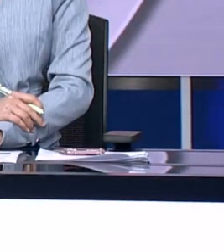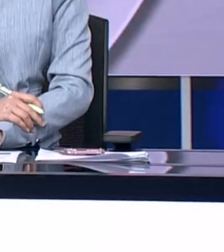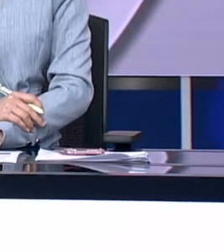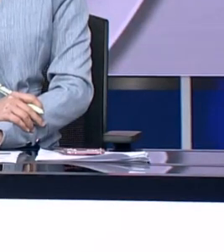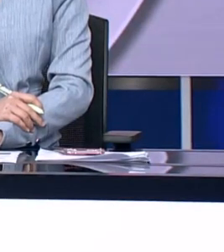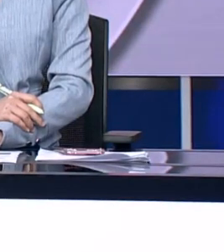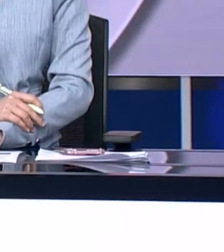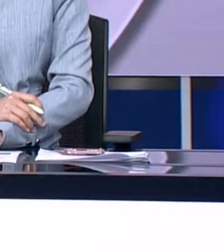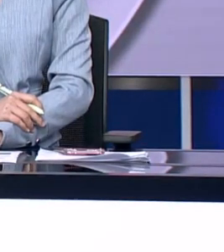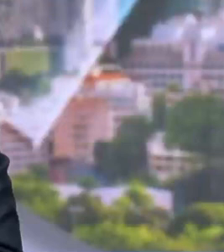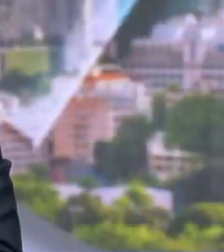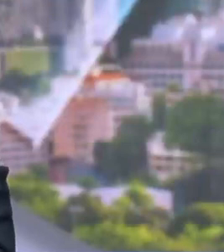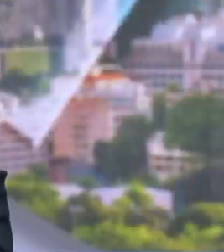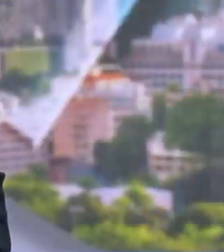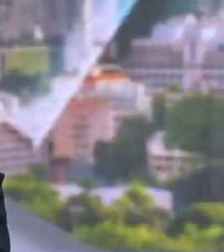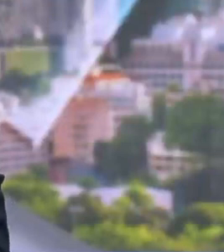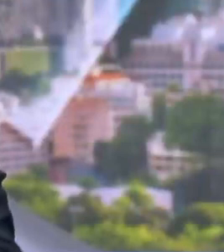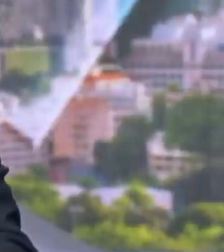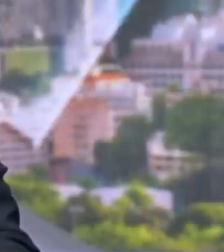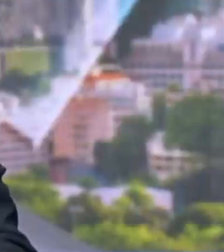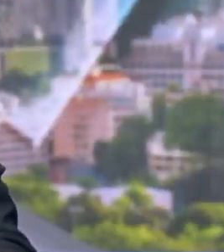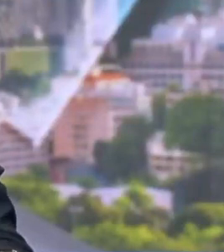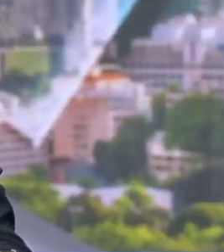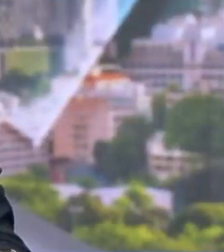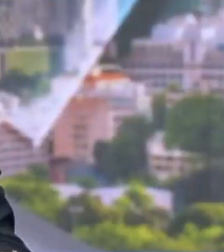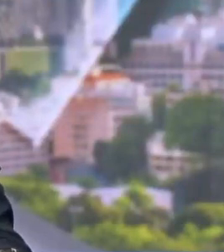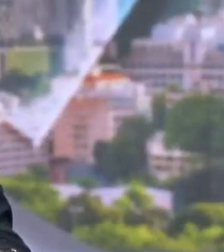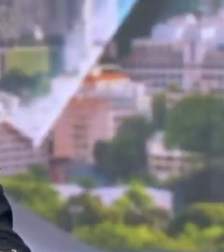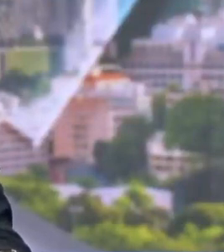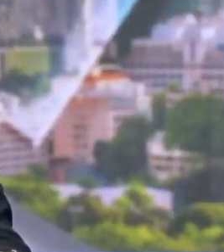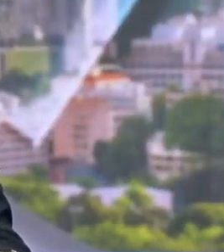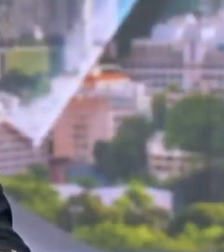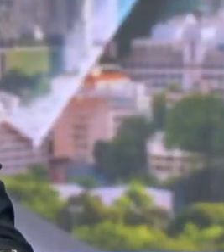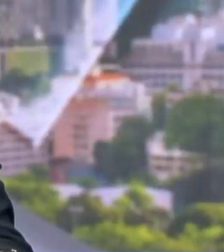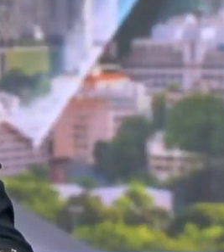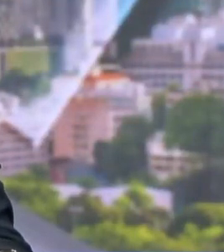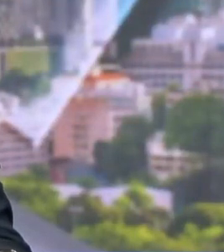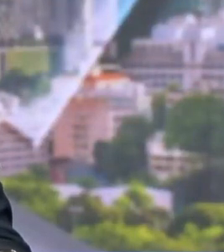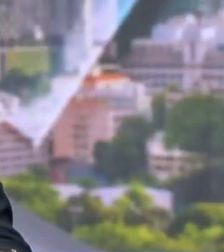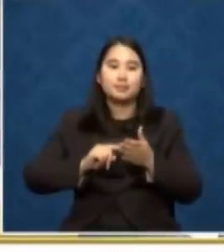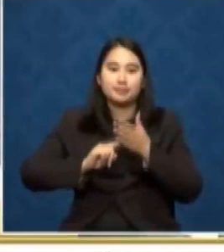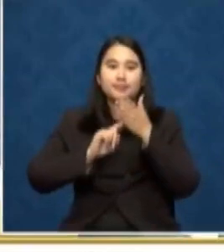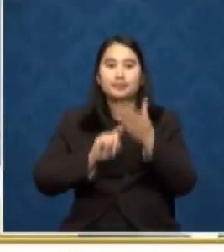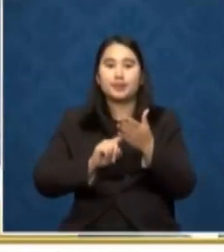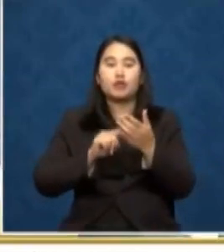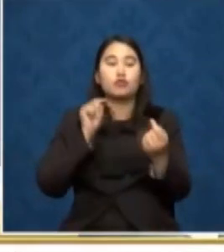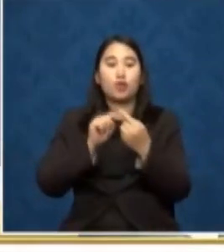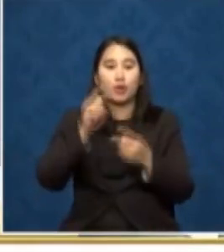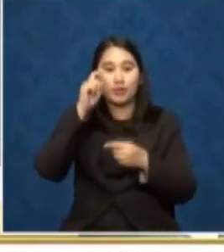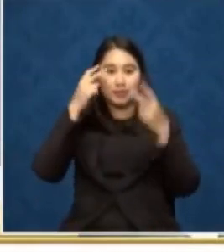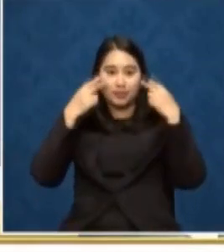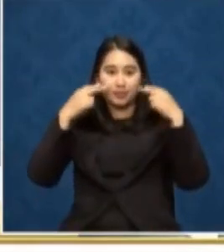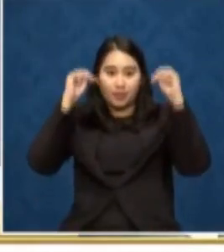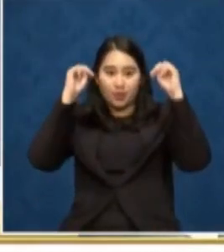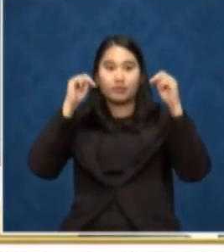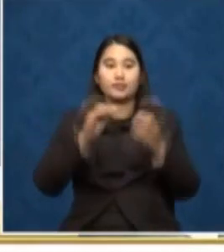คเพื่อไทยเรื่องของการที่นายกรัฐมนตรีไม่มาตอบกระทู้ถามสดของส.ส.นะครับเมื่อวานนี้ที่มาที่ไปเริ่มต้นจ